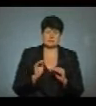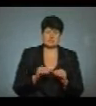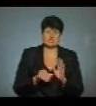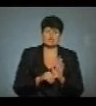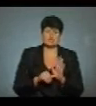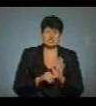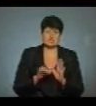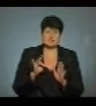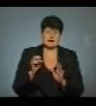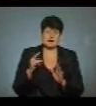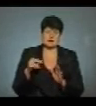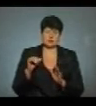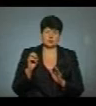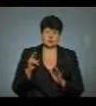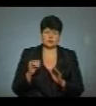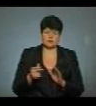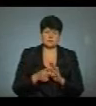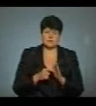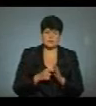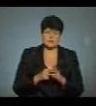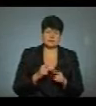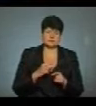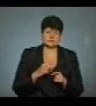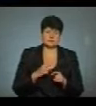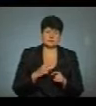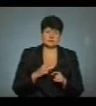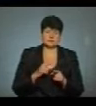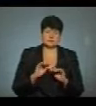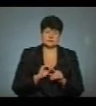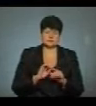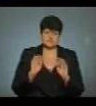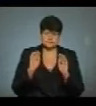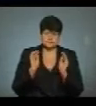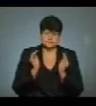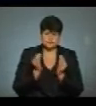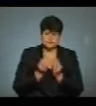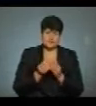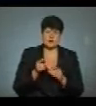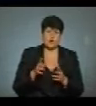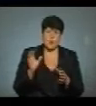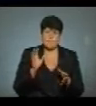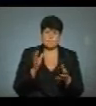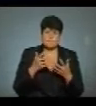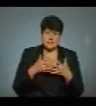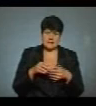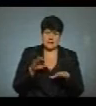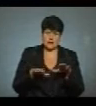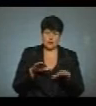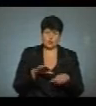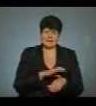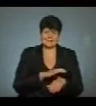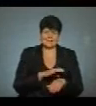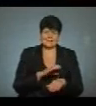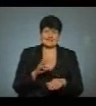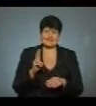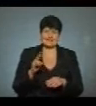редукторів у боксах та у палаті інтенсивної терапії, розповідає Ярослав Чайківський. За його словами, обладнання регулює тиск кисню в